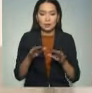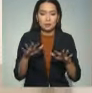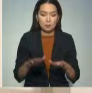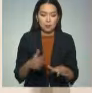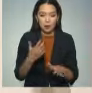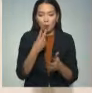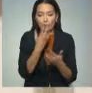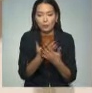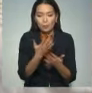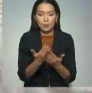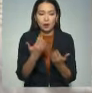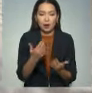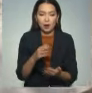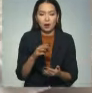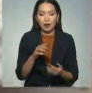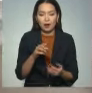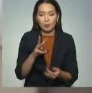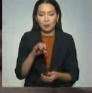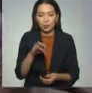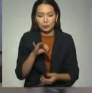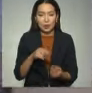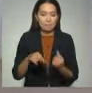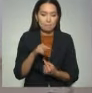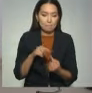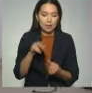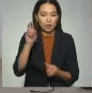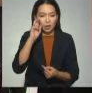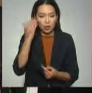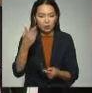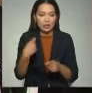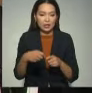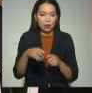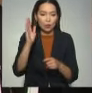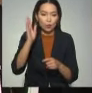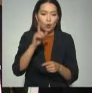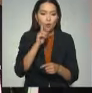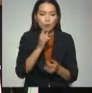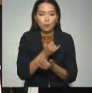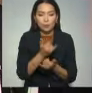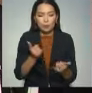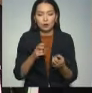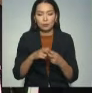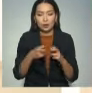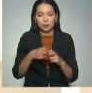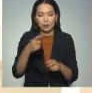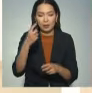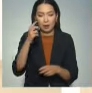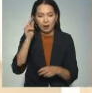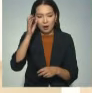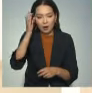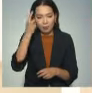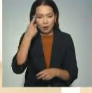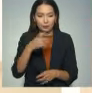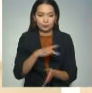сотрудничества бизнеса и государства, а также отличное вложение инвестиций в будущее молодежи, отметили в Управлении образования города. Частный